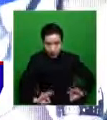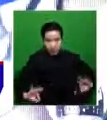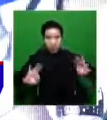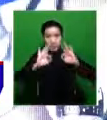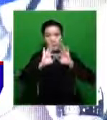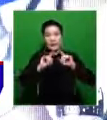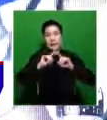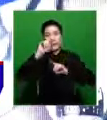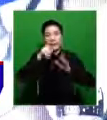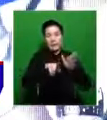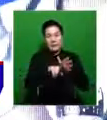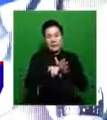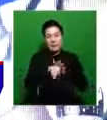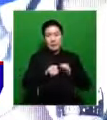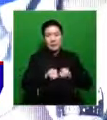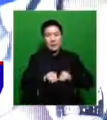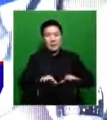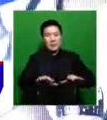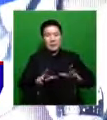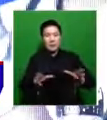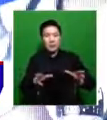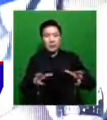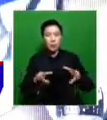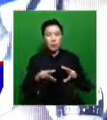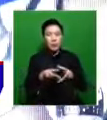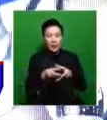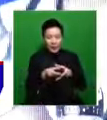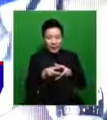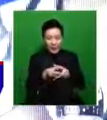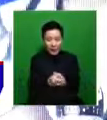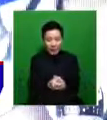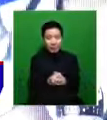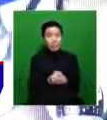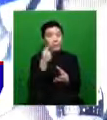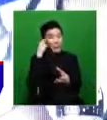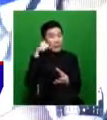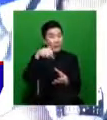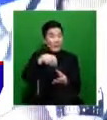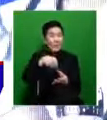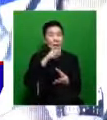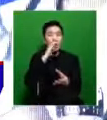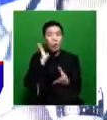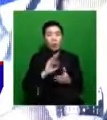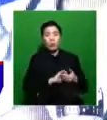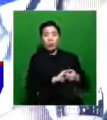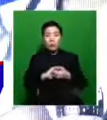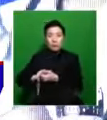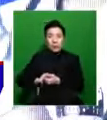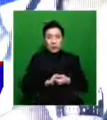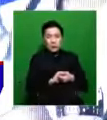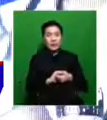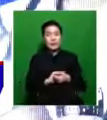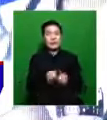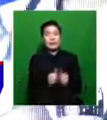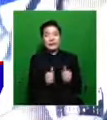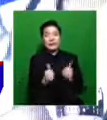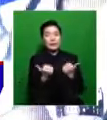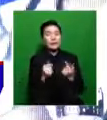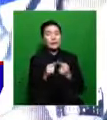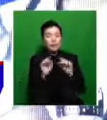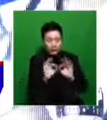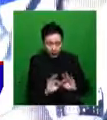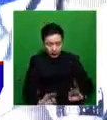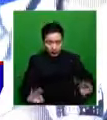แพร่เชื้อเนี่ยเกิดขึ้นได้ในวงที่แคบที่สุดถ้าพี่น้องประชาชนให้ความร่วมมือเป็นอย่างดีนะครับสิ่ง